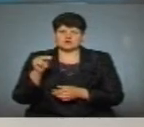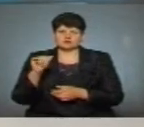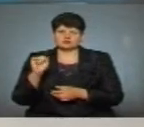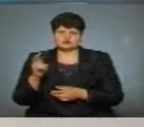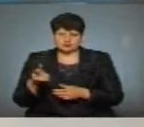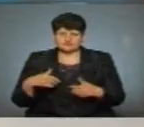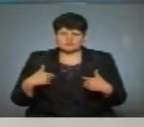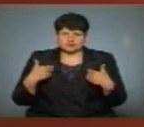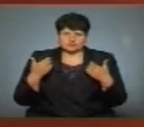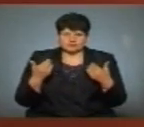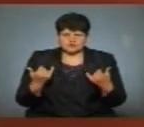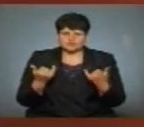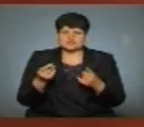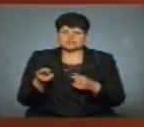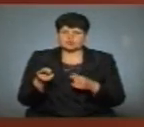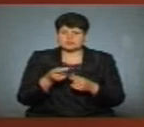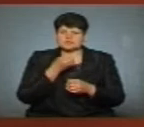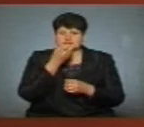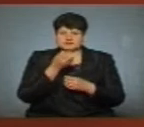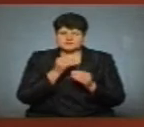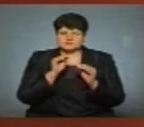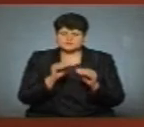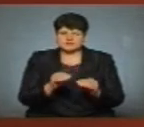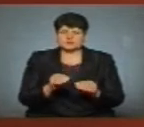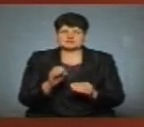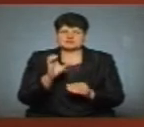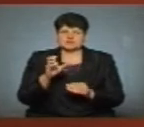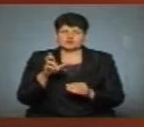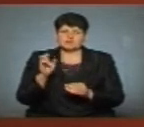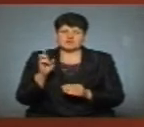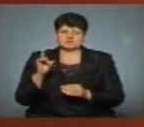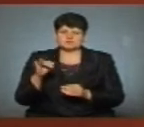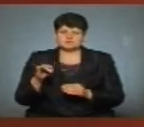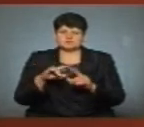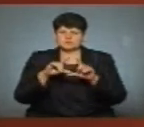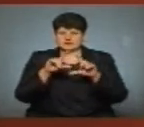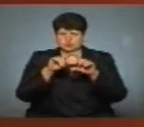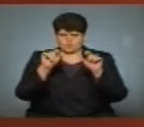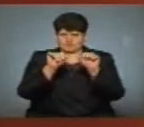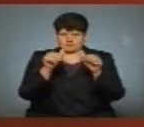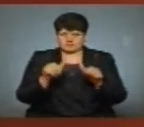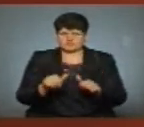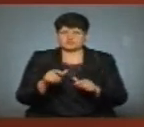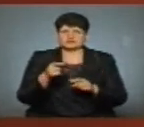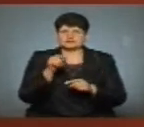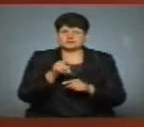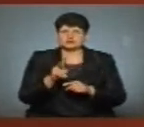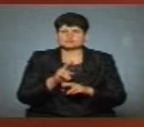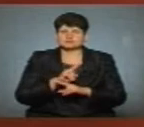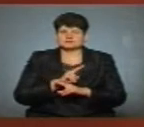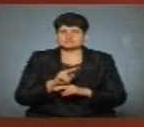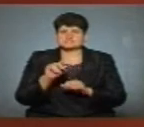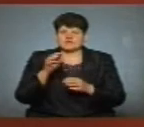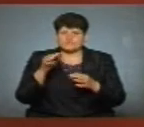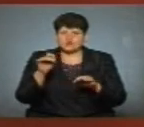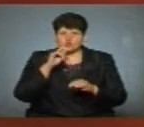Сьогодні тернополяни поклали квіти до пам'ятника Степану Бандері та до стели «Загинули за волю України». За словами речниці